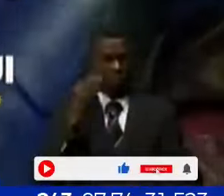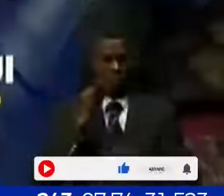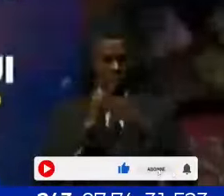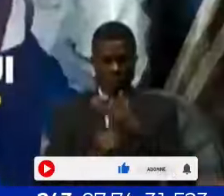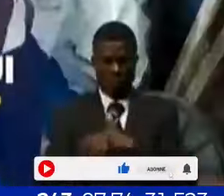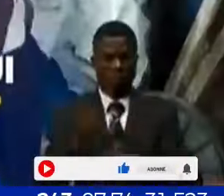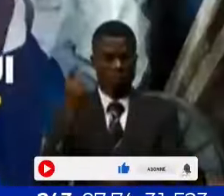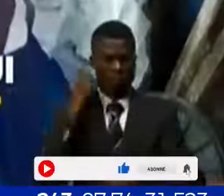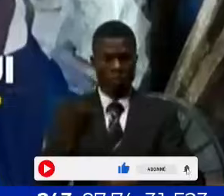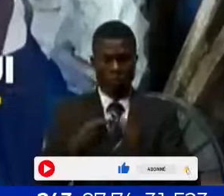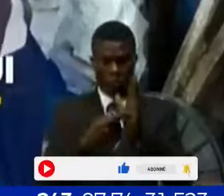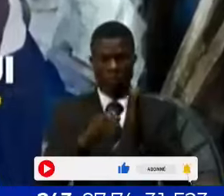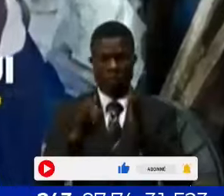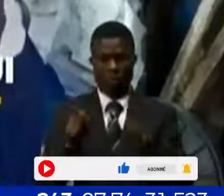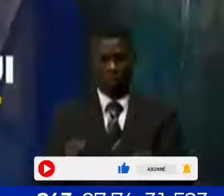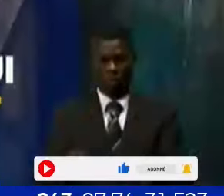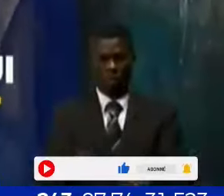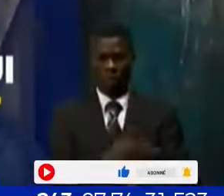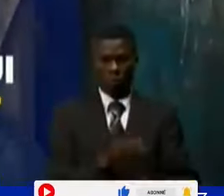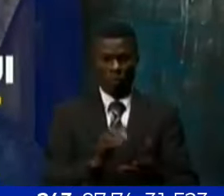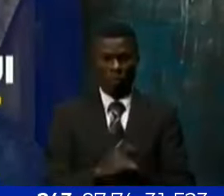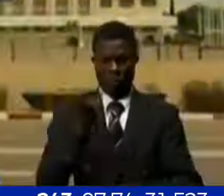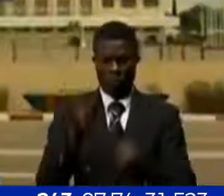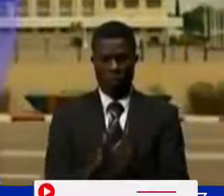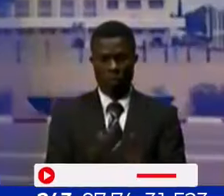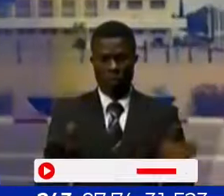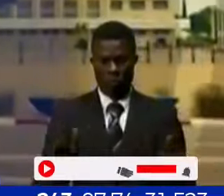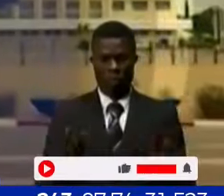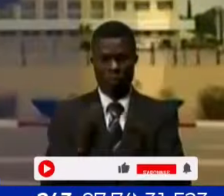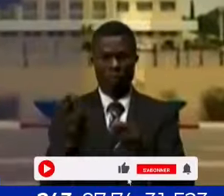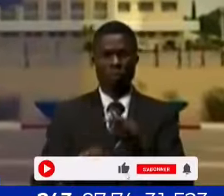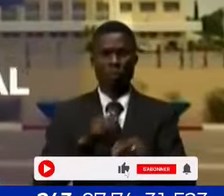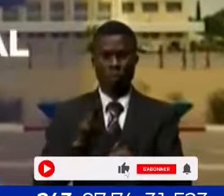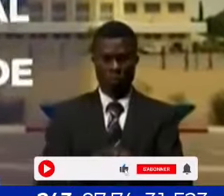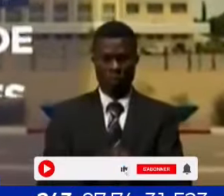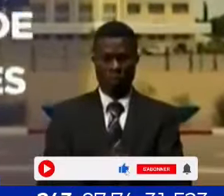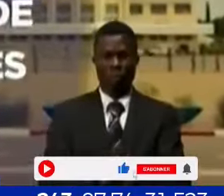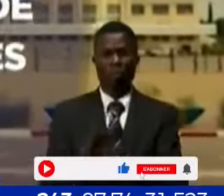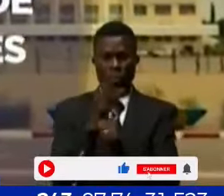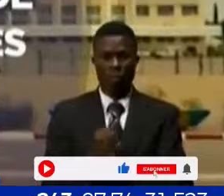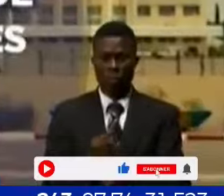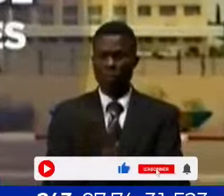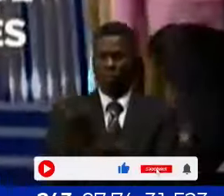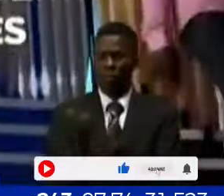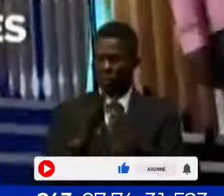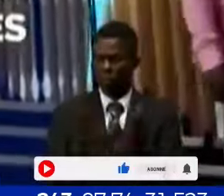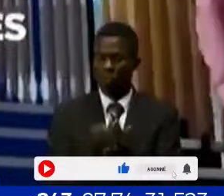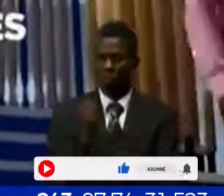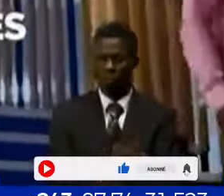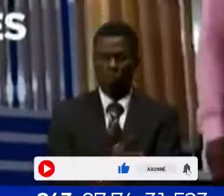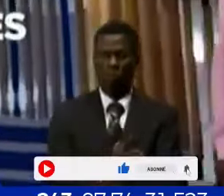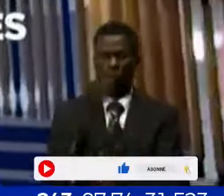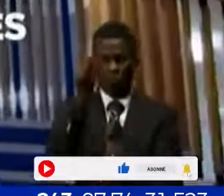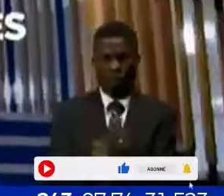l'Intérieur. Vous l'avez suivi dans ce journal. Et c'est fait, le secrétaire général à l'Assemblée nationale dispose de tous les dossiers physiques